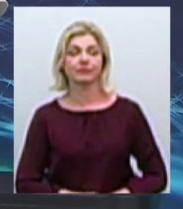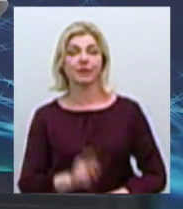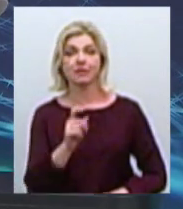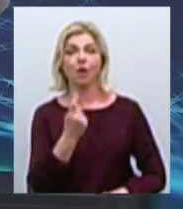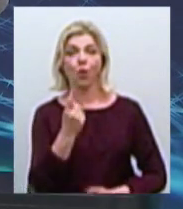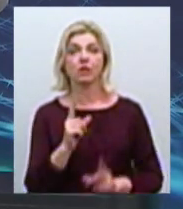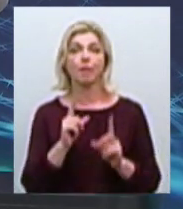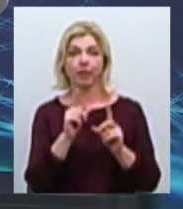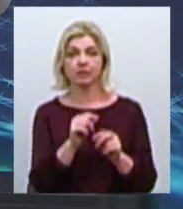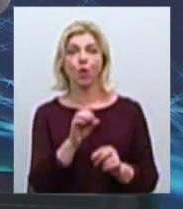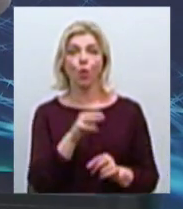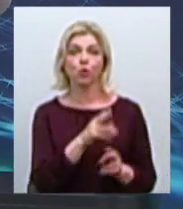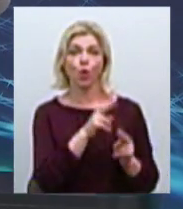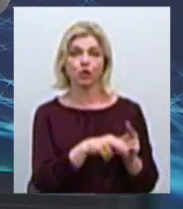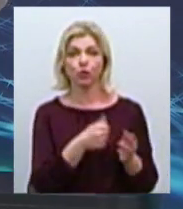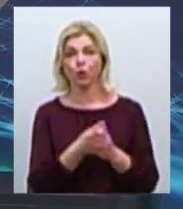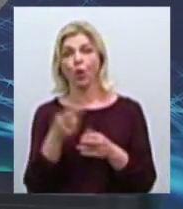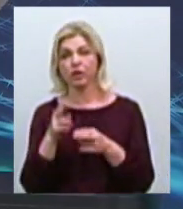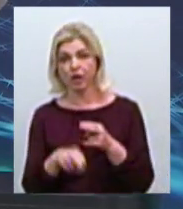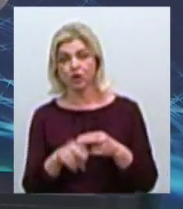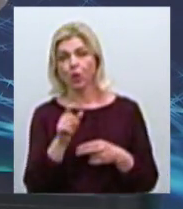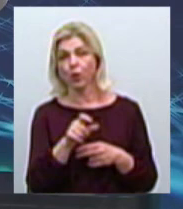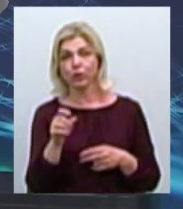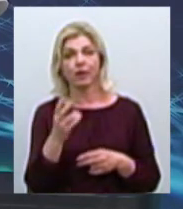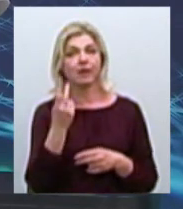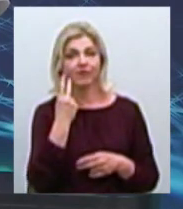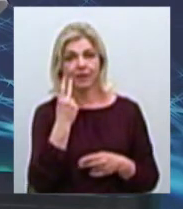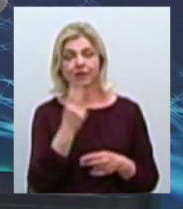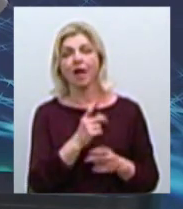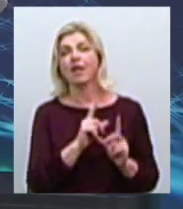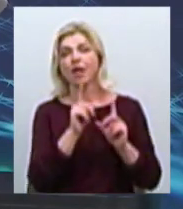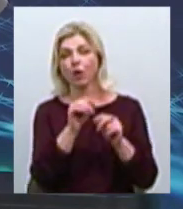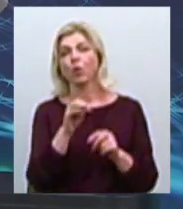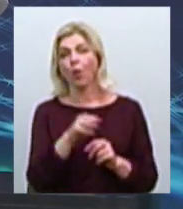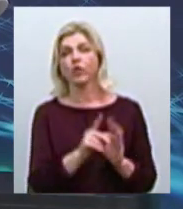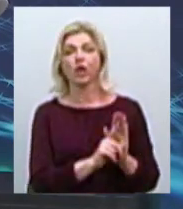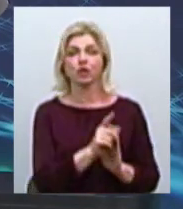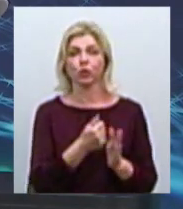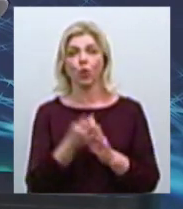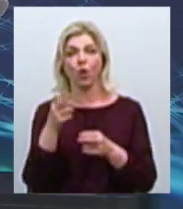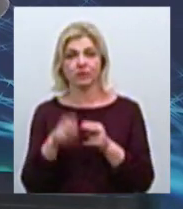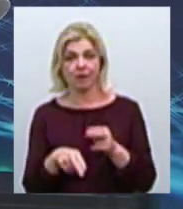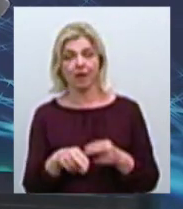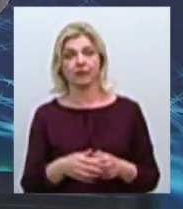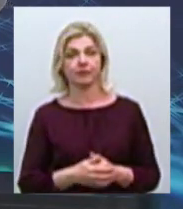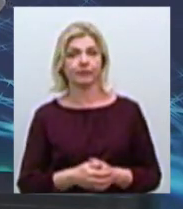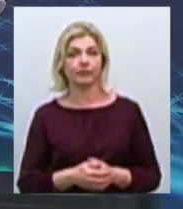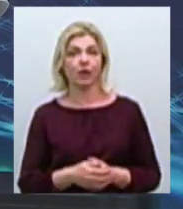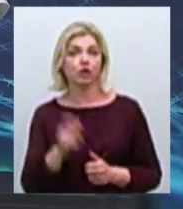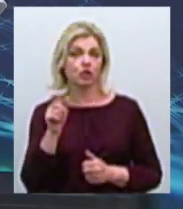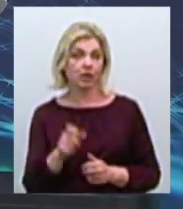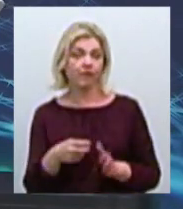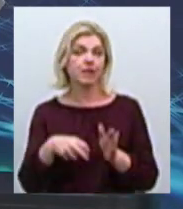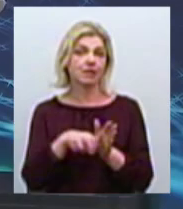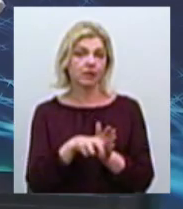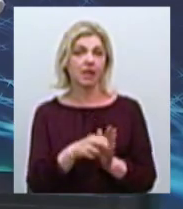поездку от конечной до конечной. Люди не всегда находятся от конечной до конечной в салоне. Если человек зашел, проехал